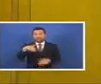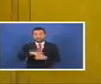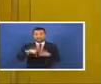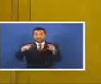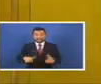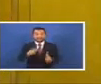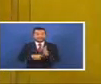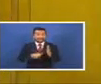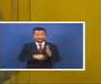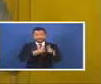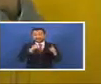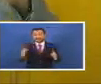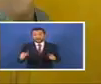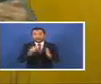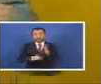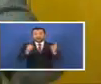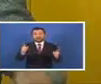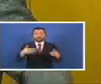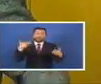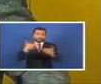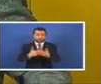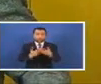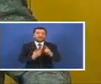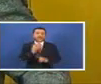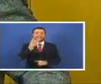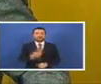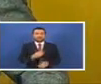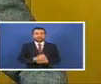meclisin tarihinde dönem sonuna kadar kaldırılırdı.